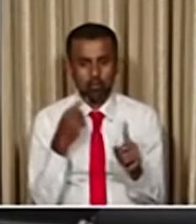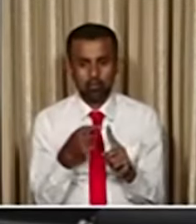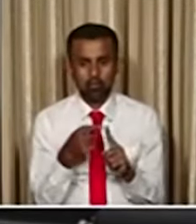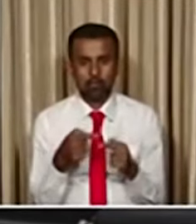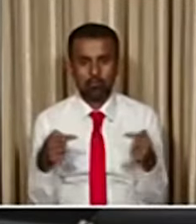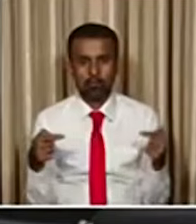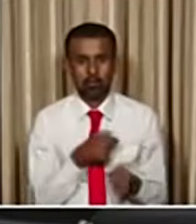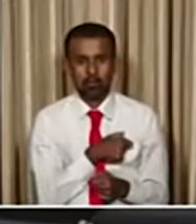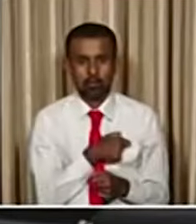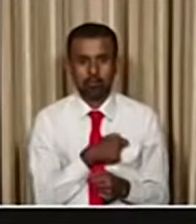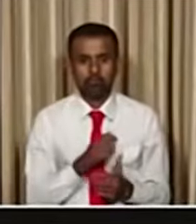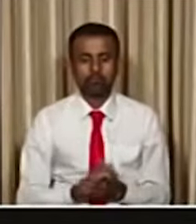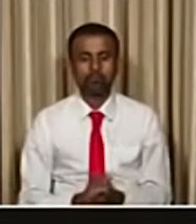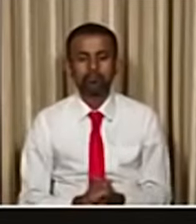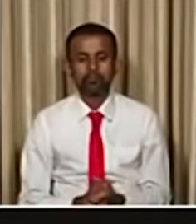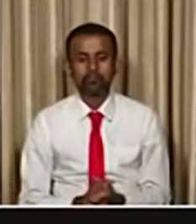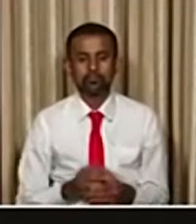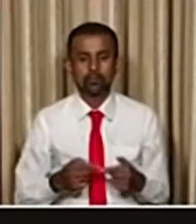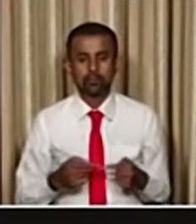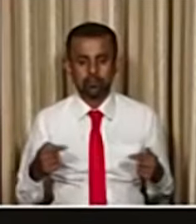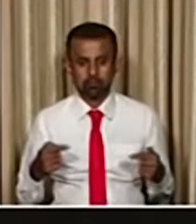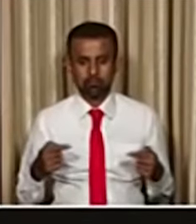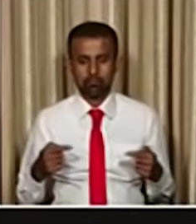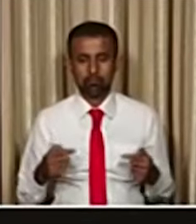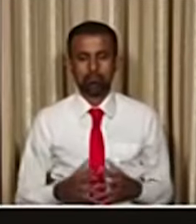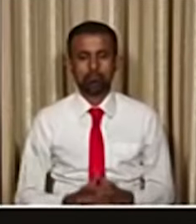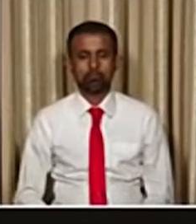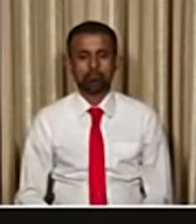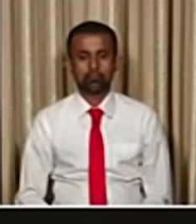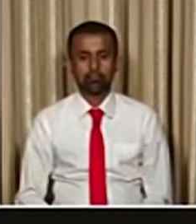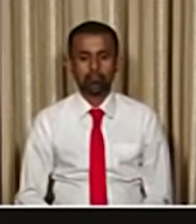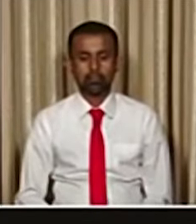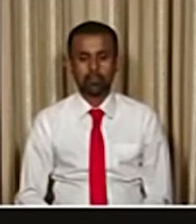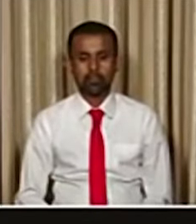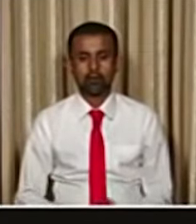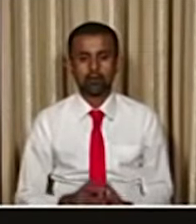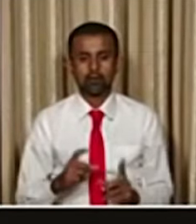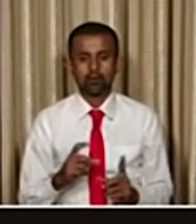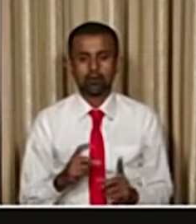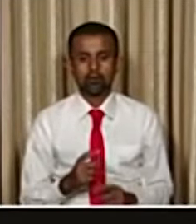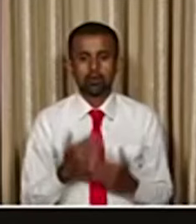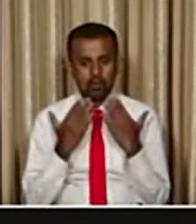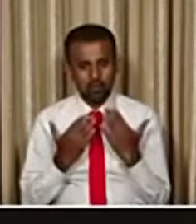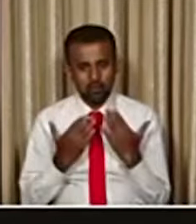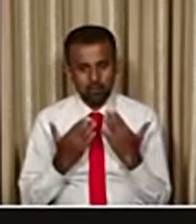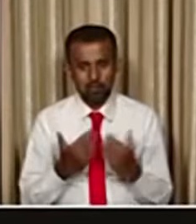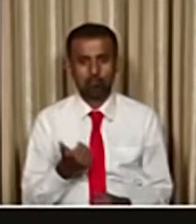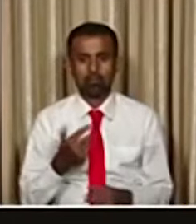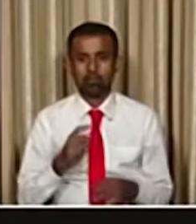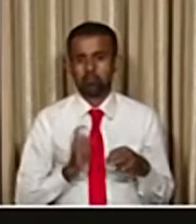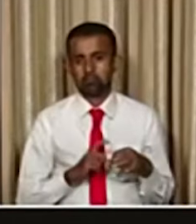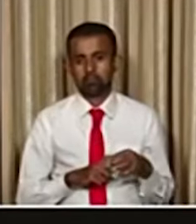ගරු විපක්ෂනායකතුමනි තත්ත්වය. විශ්වති විපක්ෂනායකතුමා මොකද ජයසිරි මන්ත්‍රීතුමා බොහොම ස්තුතිවන්ත වෙනවා. ඉතාම වැදගත්